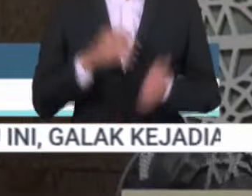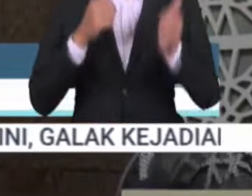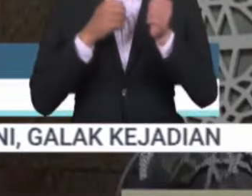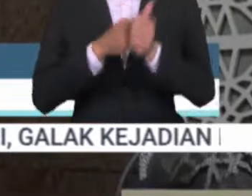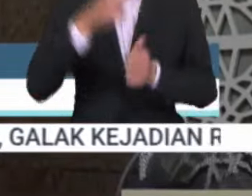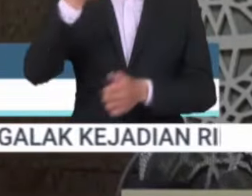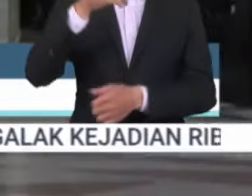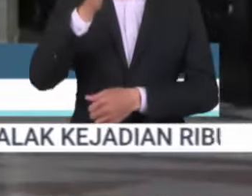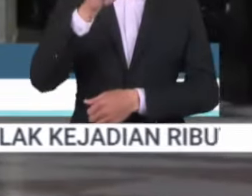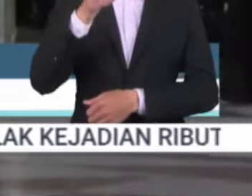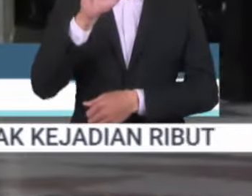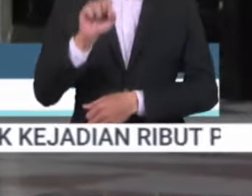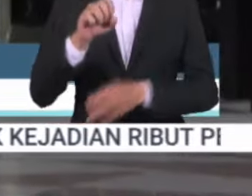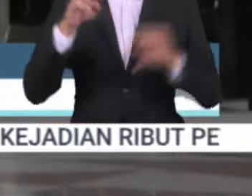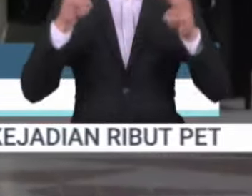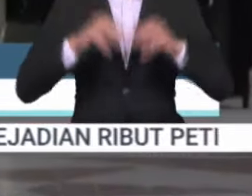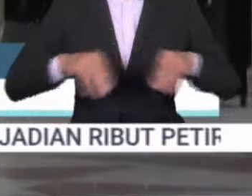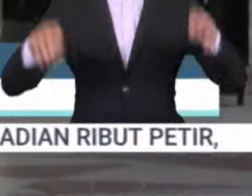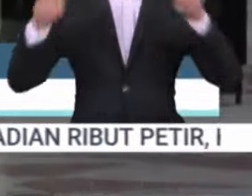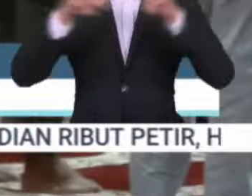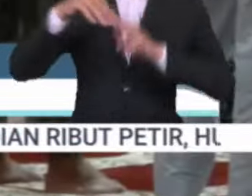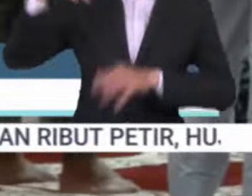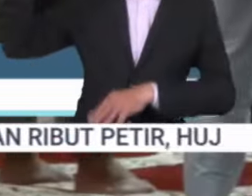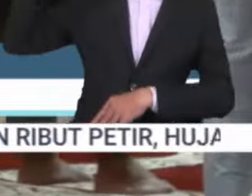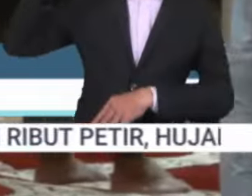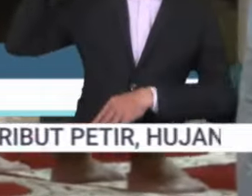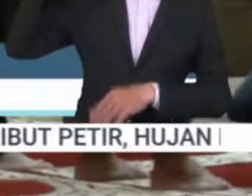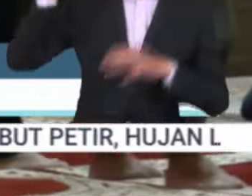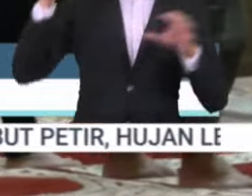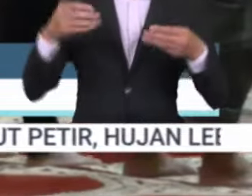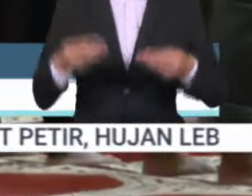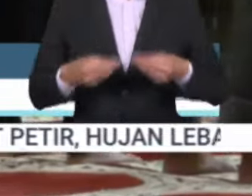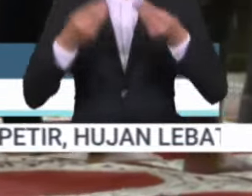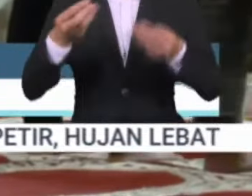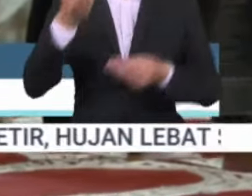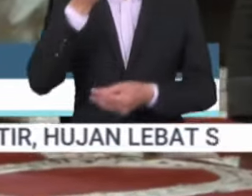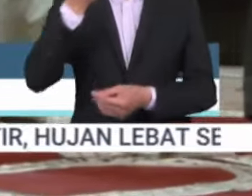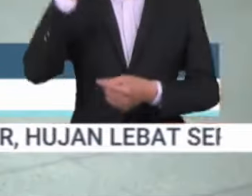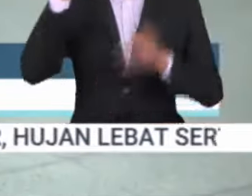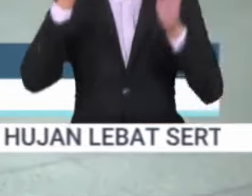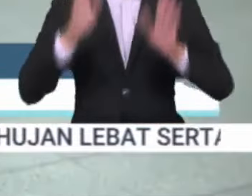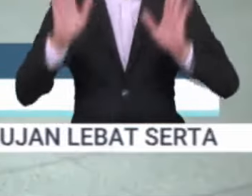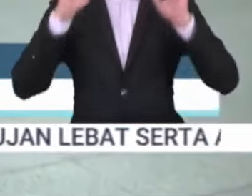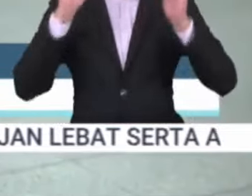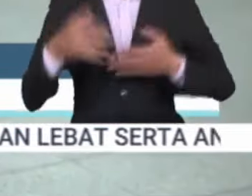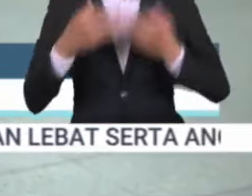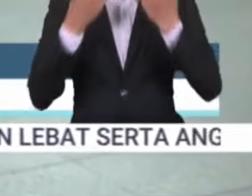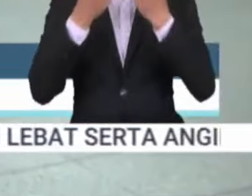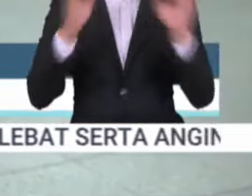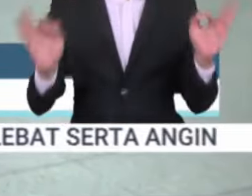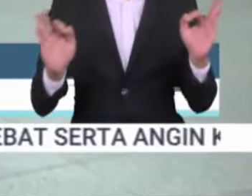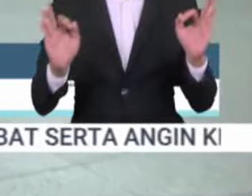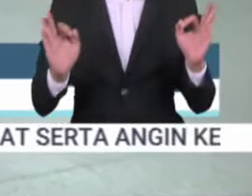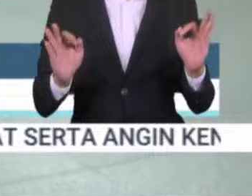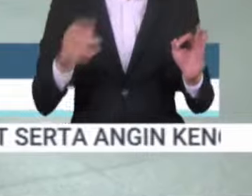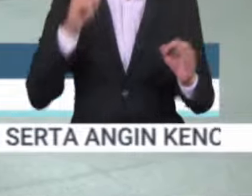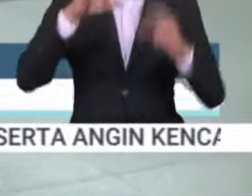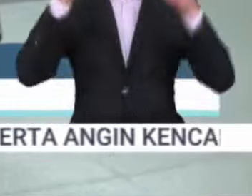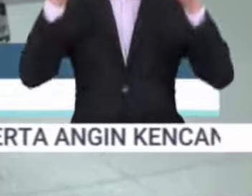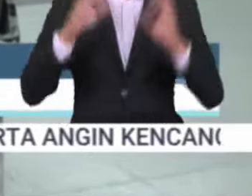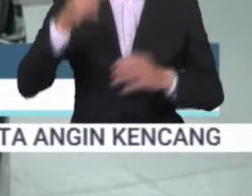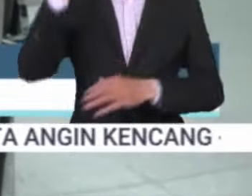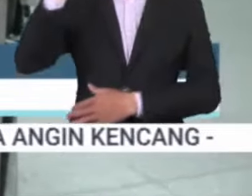Bersandarkan hadis itu, Masjid Putra terus mengamalkan tradisi menjamu makan para jemaah secara percuma sebagai satu